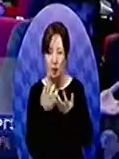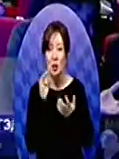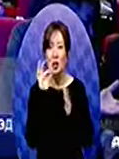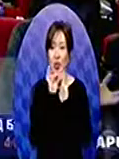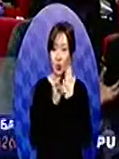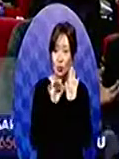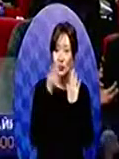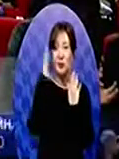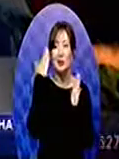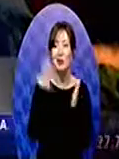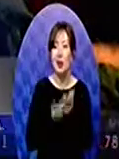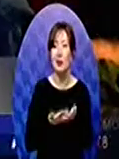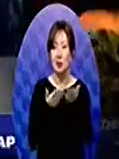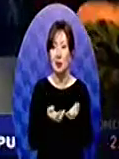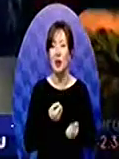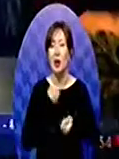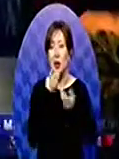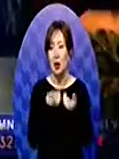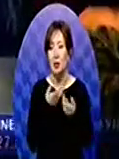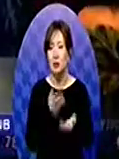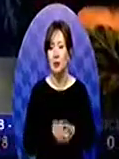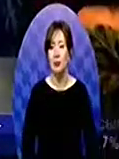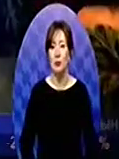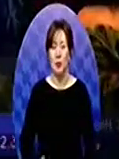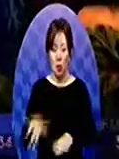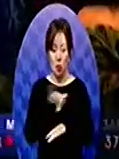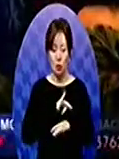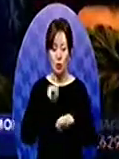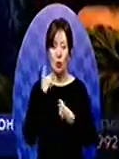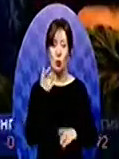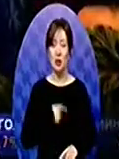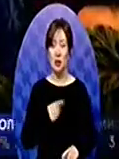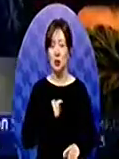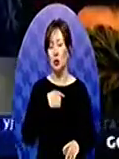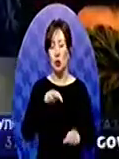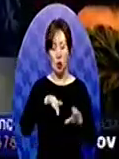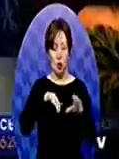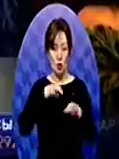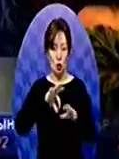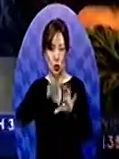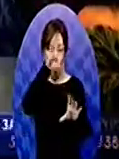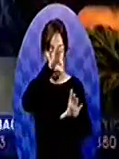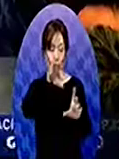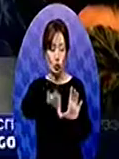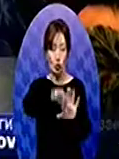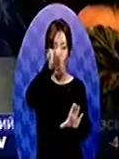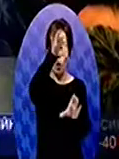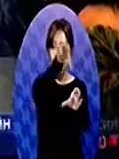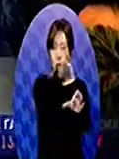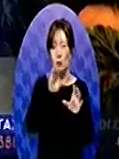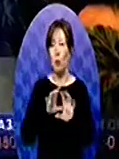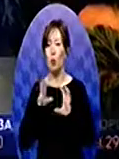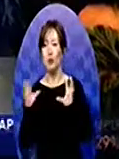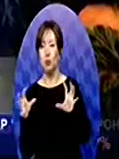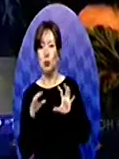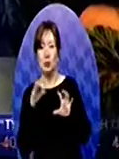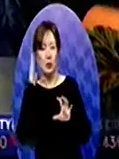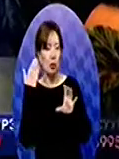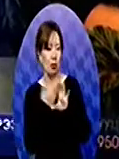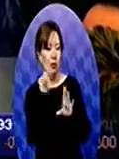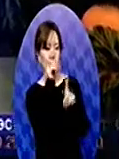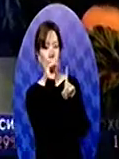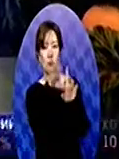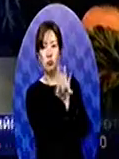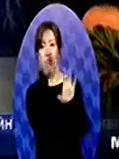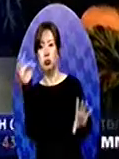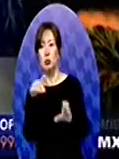гаргалаа. За, улсын хурлын гишүүнийг сонгогчдын хүсэлтээр буцаан татдаг байх тухай заалтыг үндсэн хуульж оруулж болох уу? За, иргэд